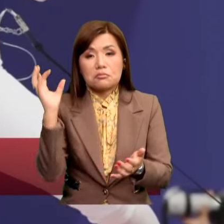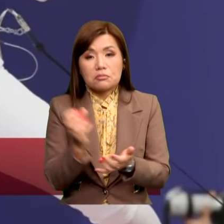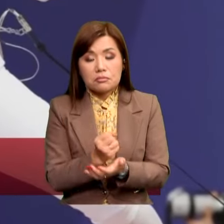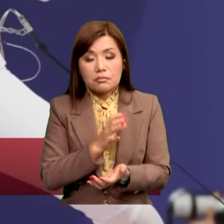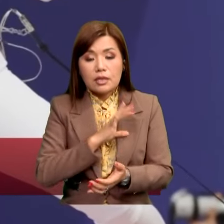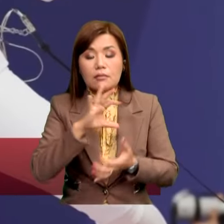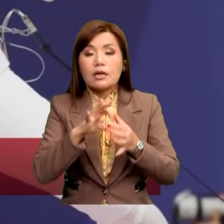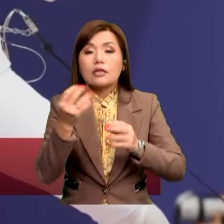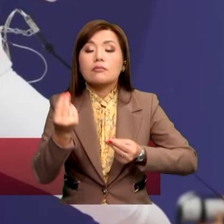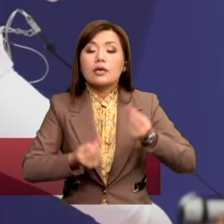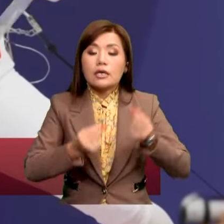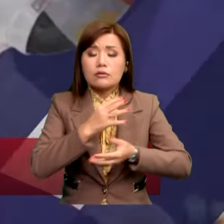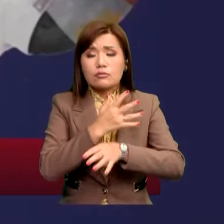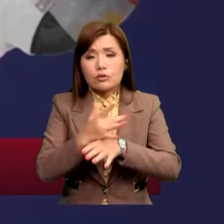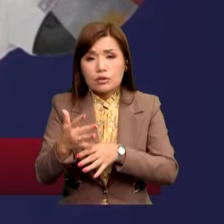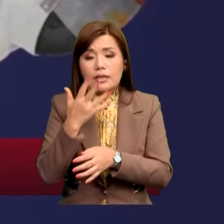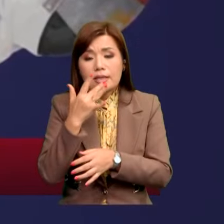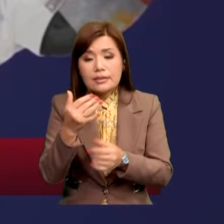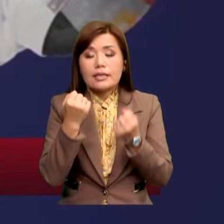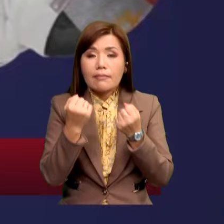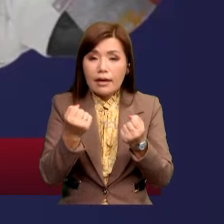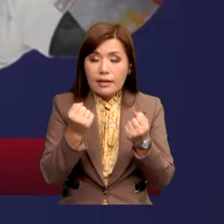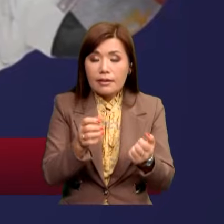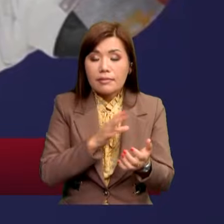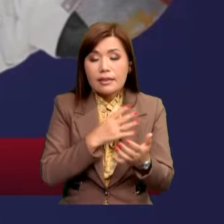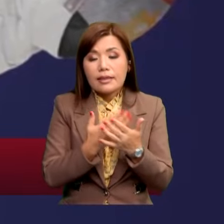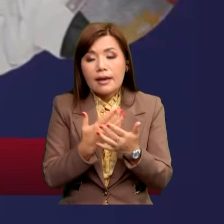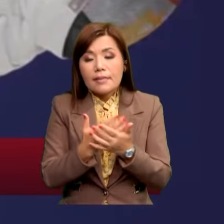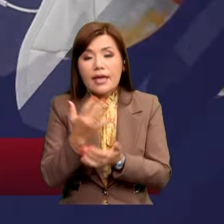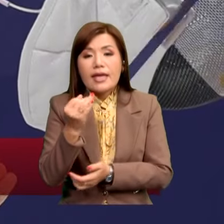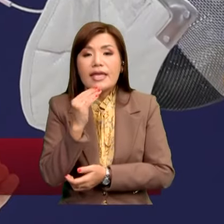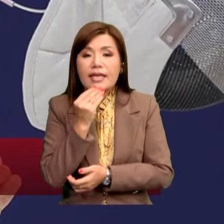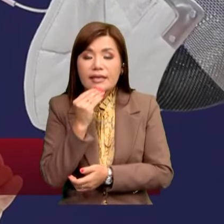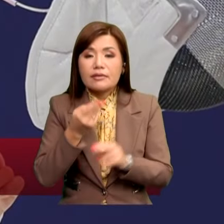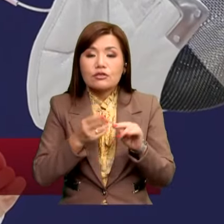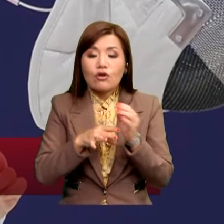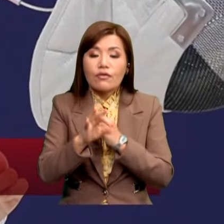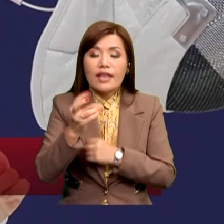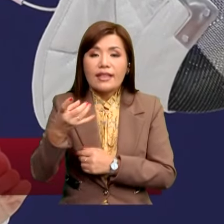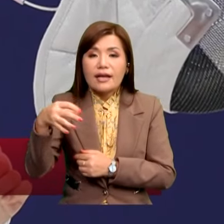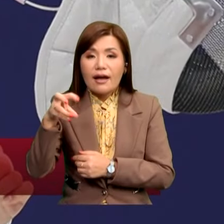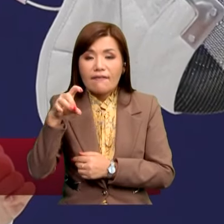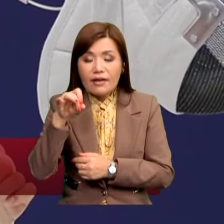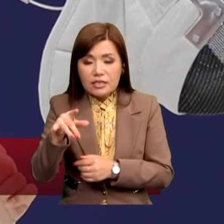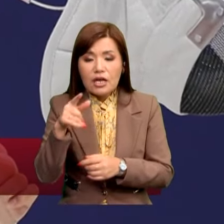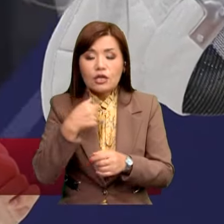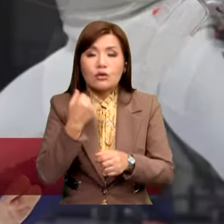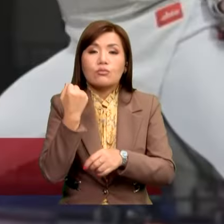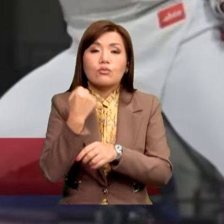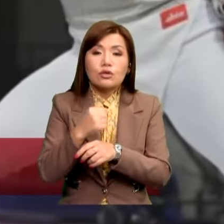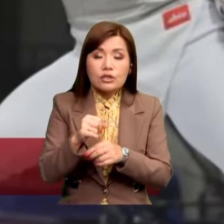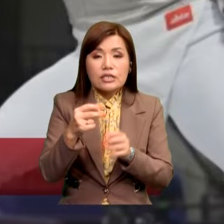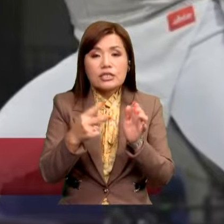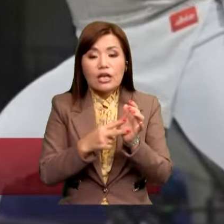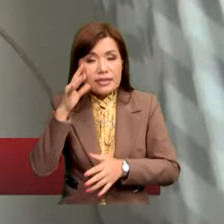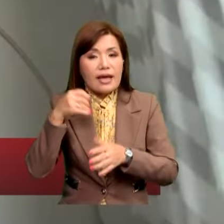Олимпийских играх отличилось немало иностранных спортсменов. К примеру, египетская саблистка Нада Хафес. Она выступила на 7-м